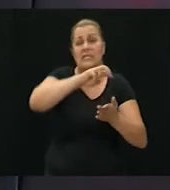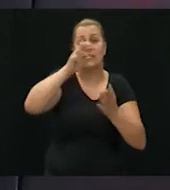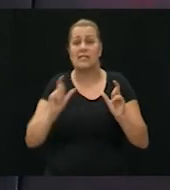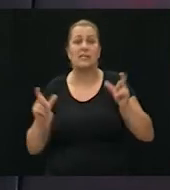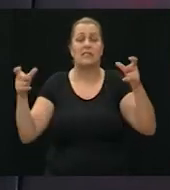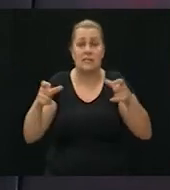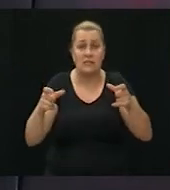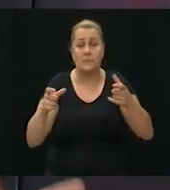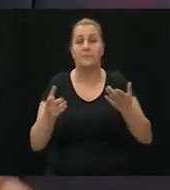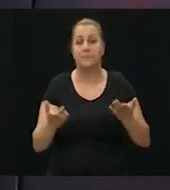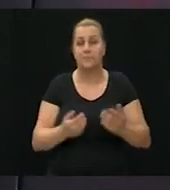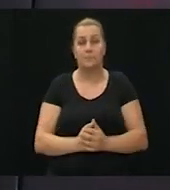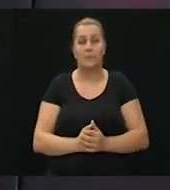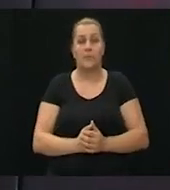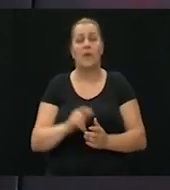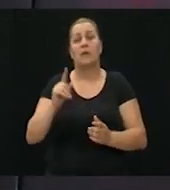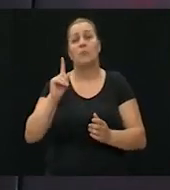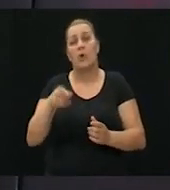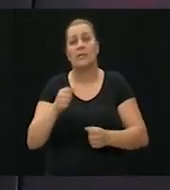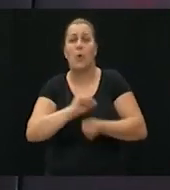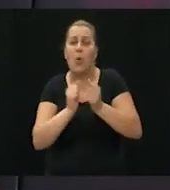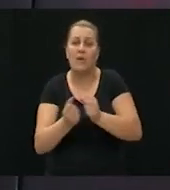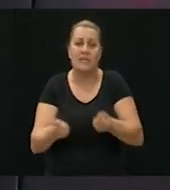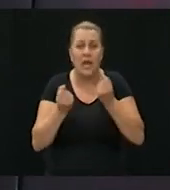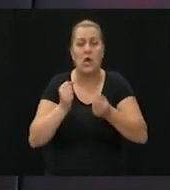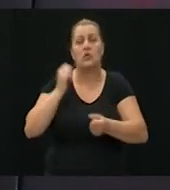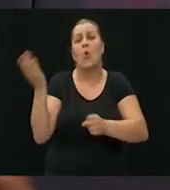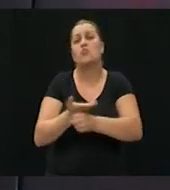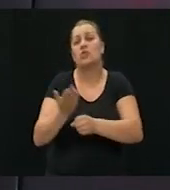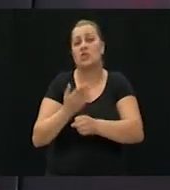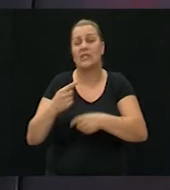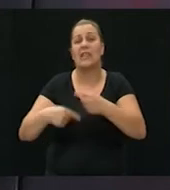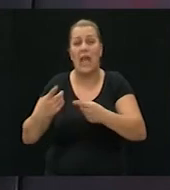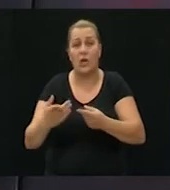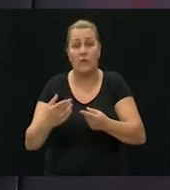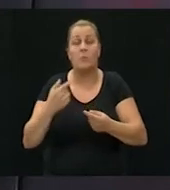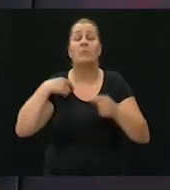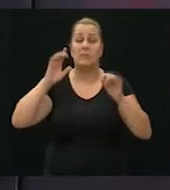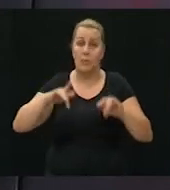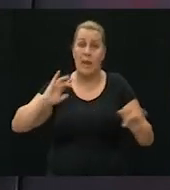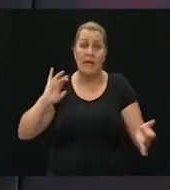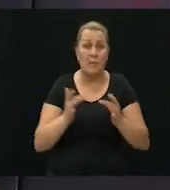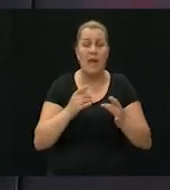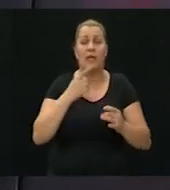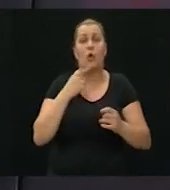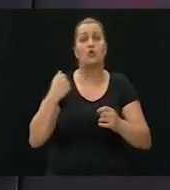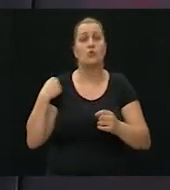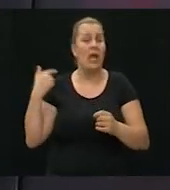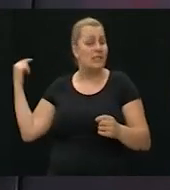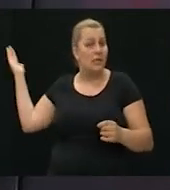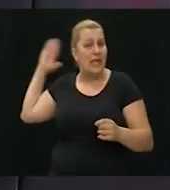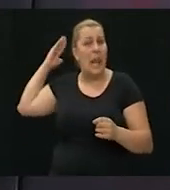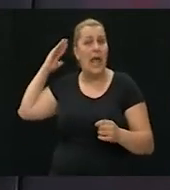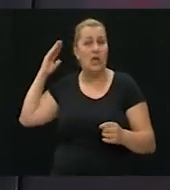ga doslovno da bi ga uništio. Tako da imali smo neprijatelja koji nas je tuka s leđa,